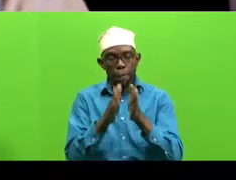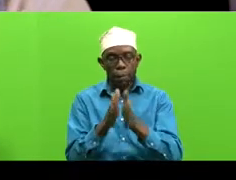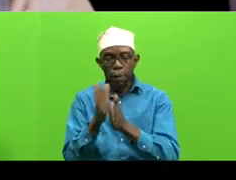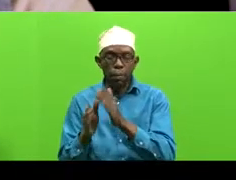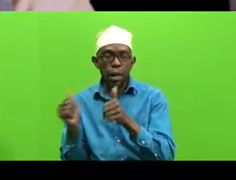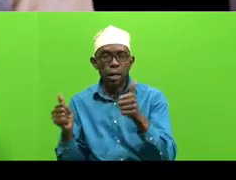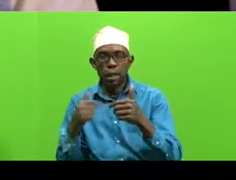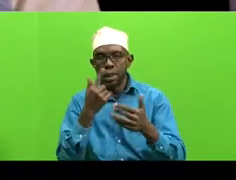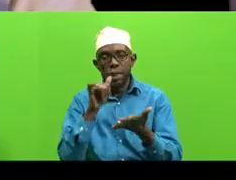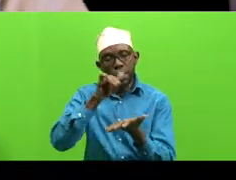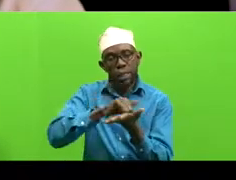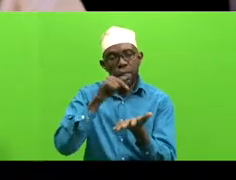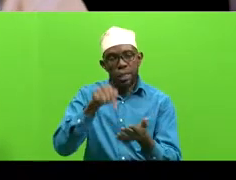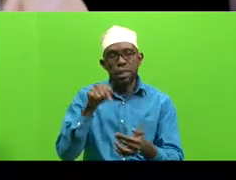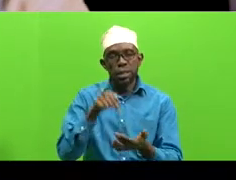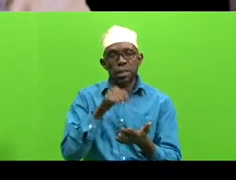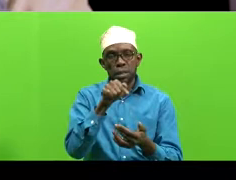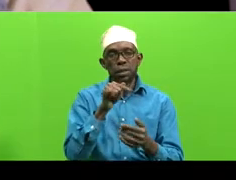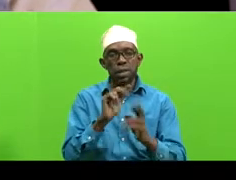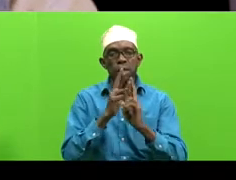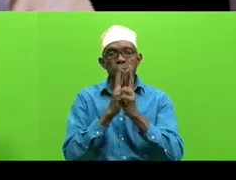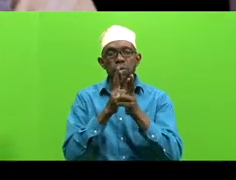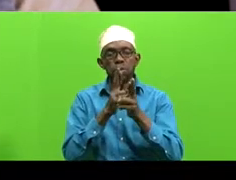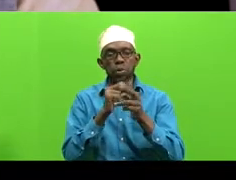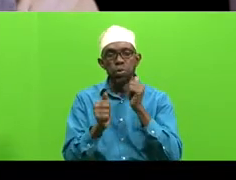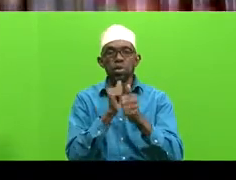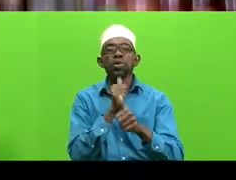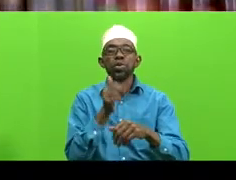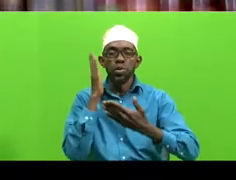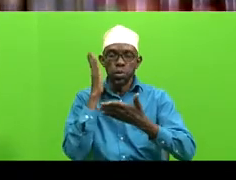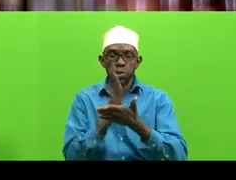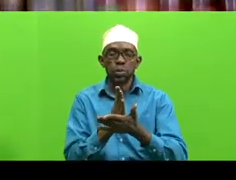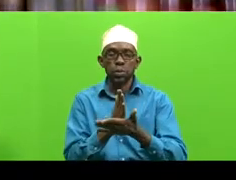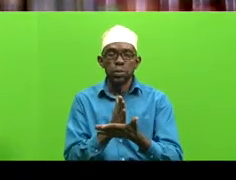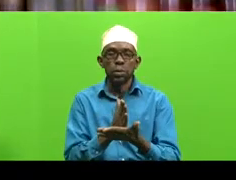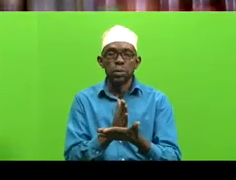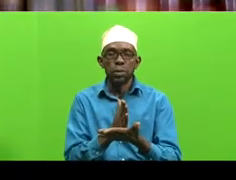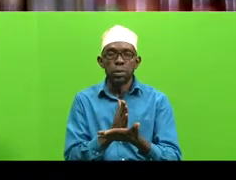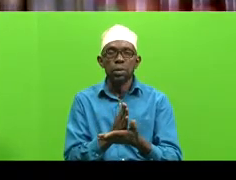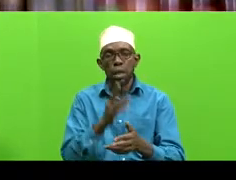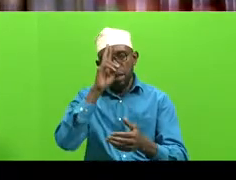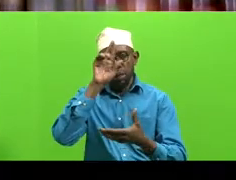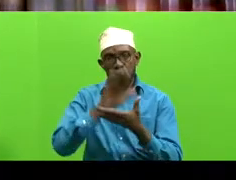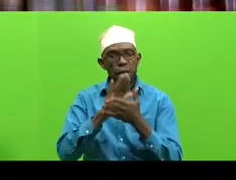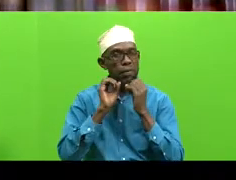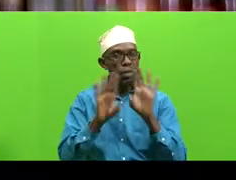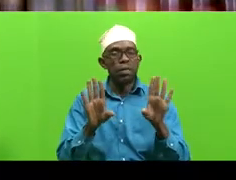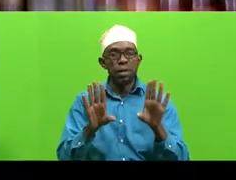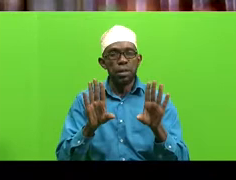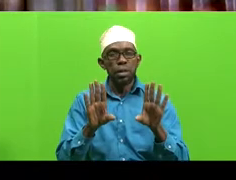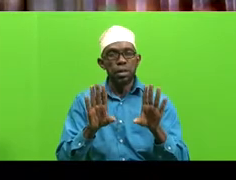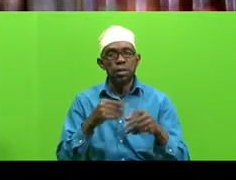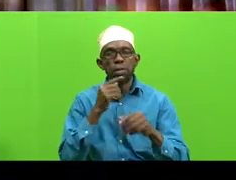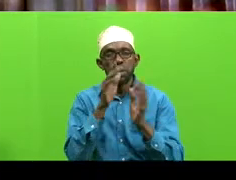kusema kwamba sijui ni habari zinaweza kuaminika. Ni habari ambazo si za kweli, ni habari ambazo si za kuaminika, naona ni habari za